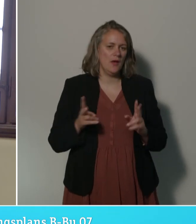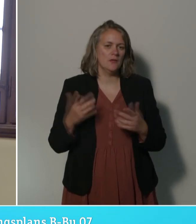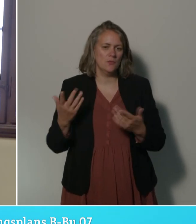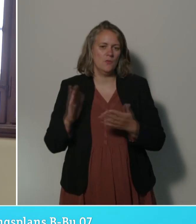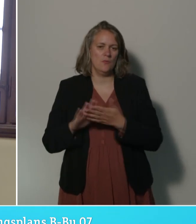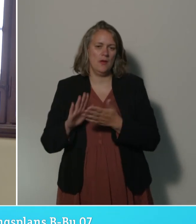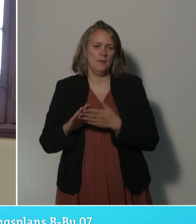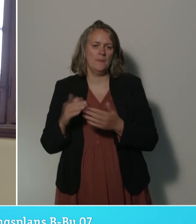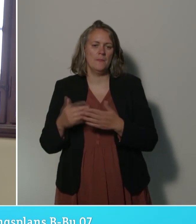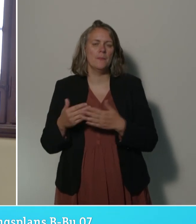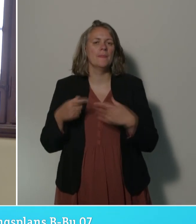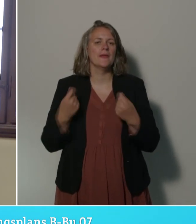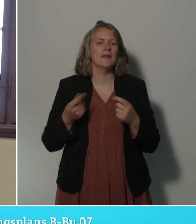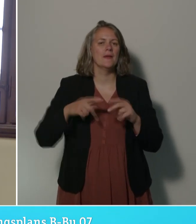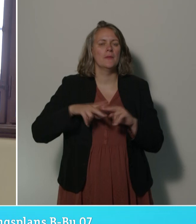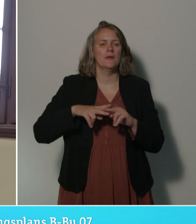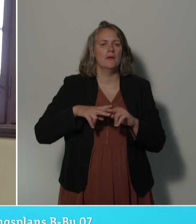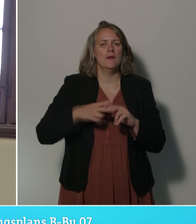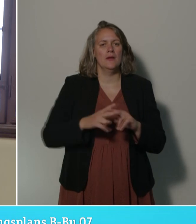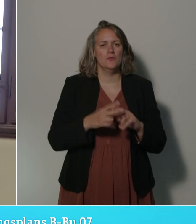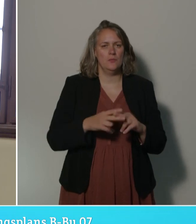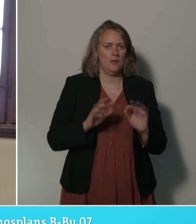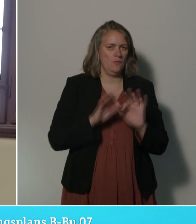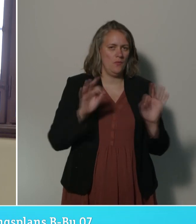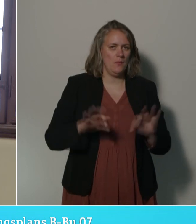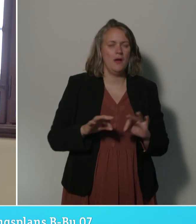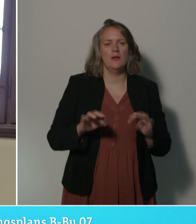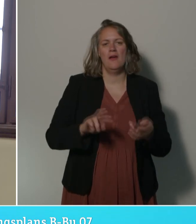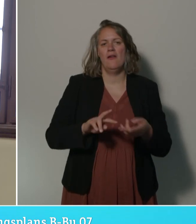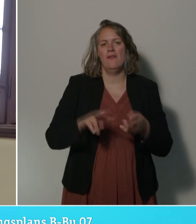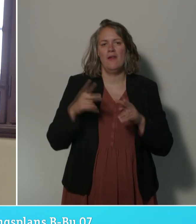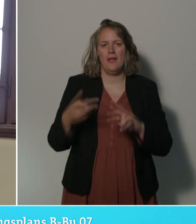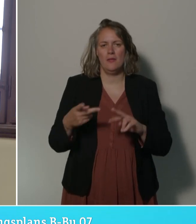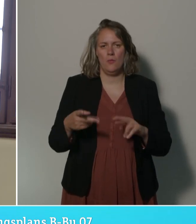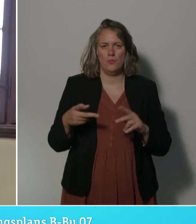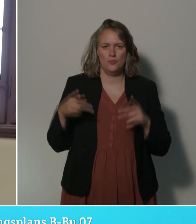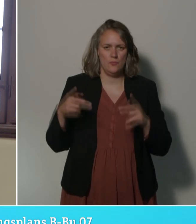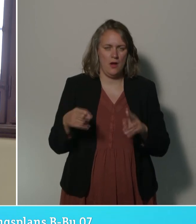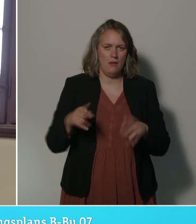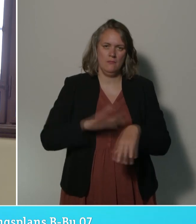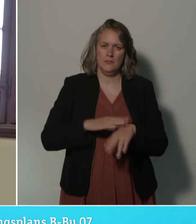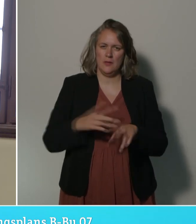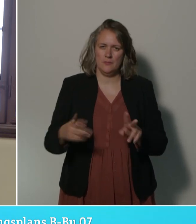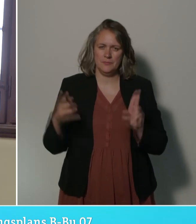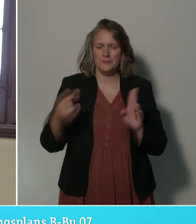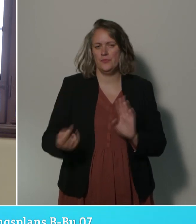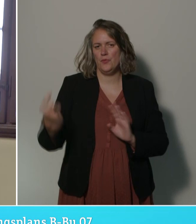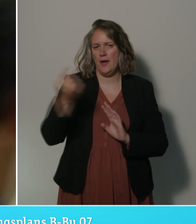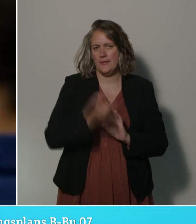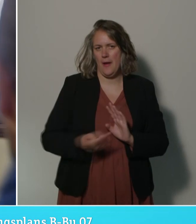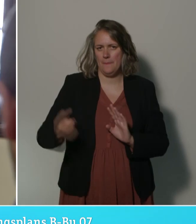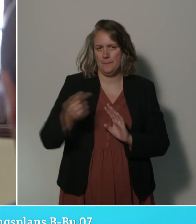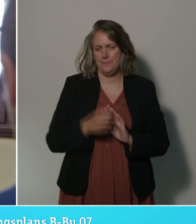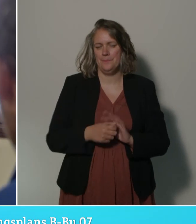bestehen bleibt. Deshalb gibt es das Instrument der Veränderungssperre. Das ist zeitlich immer befristet auf ein Jahr.